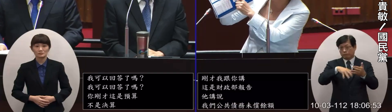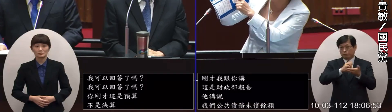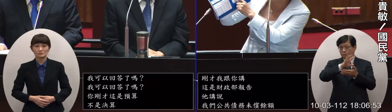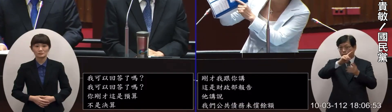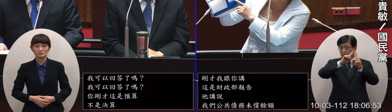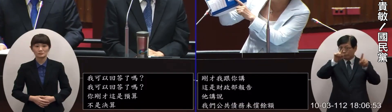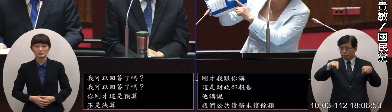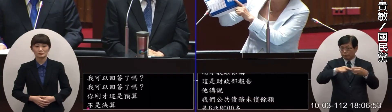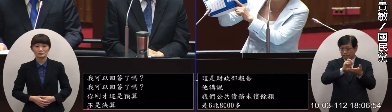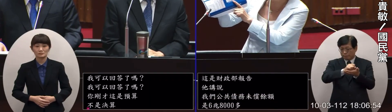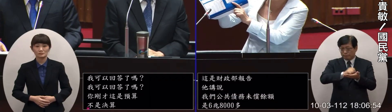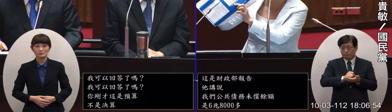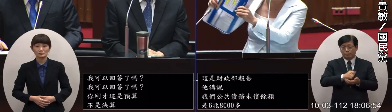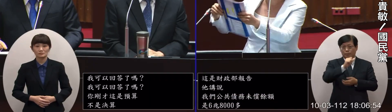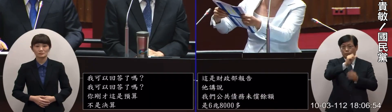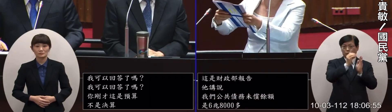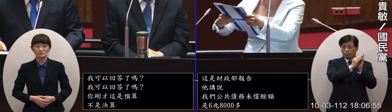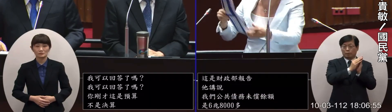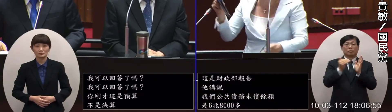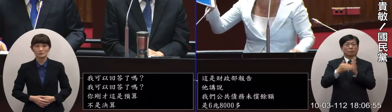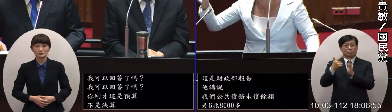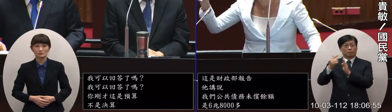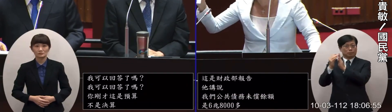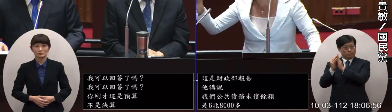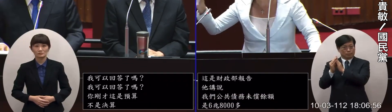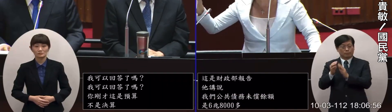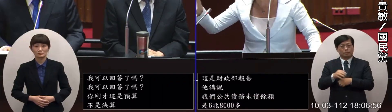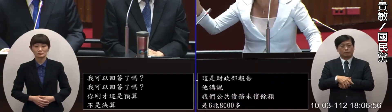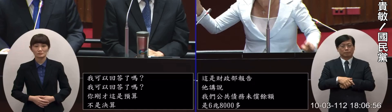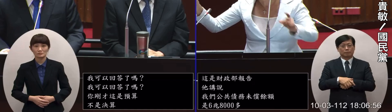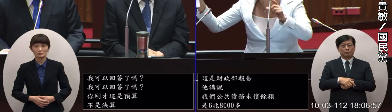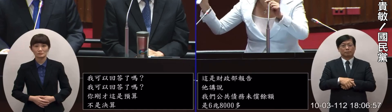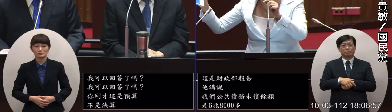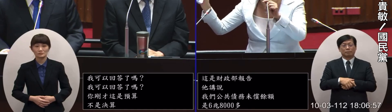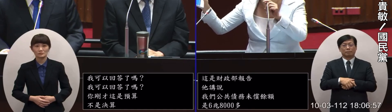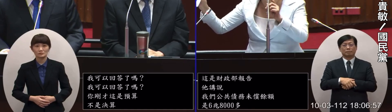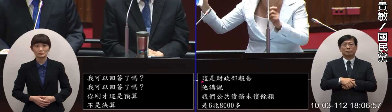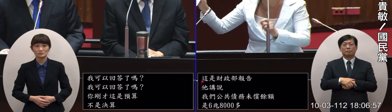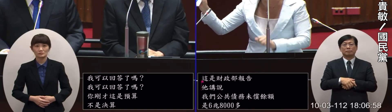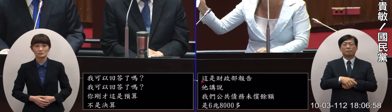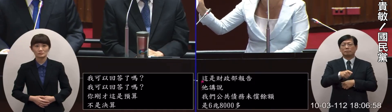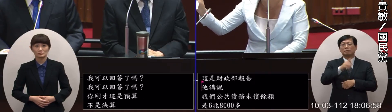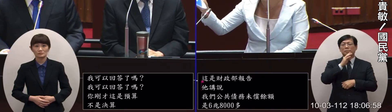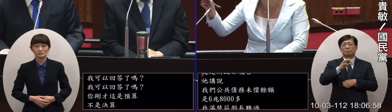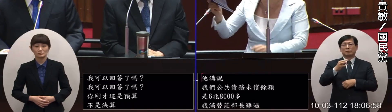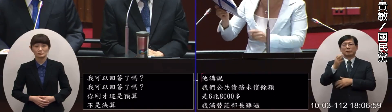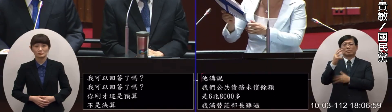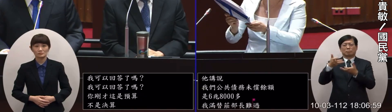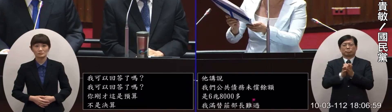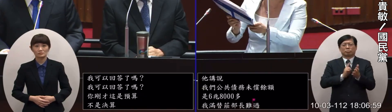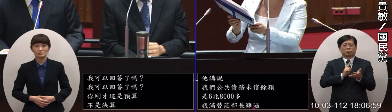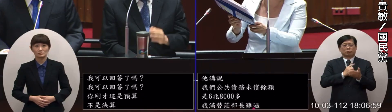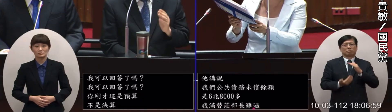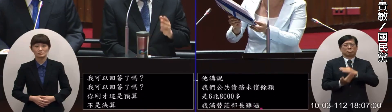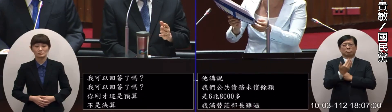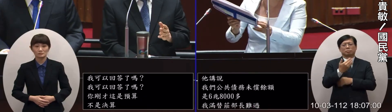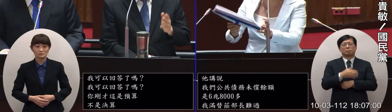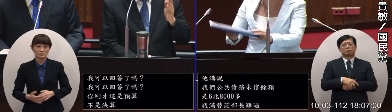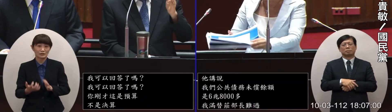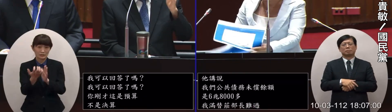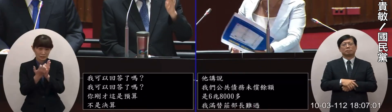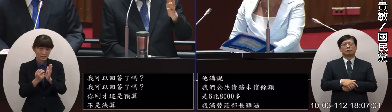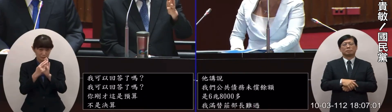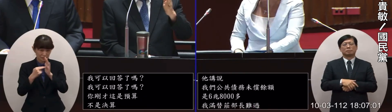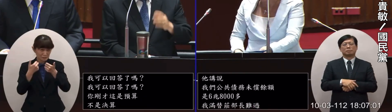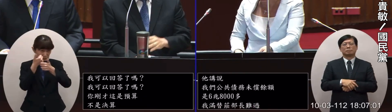你看从5兆多到6兆多，这个是你财政部出来的报告。好， 你 再看一